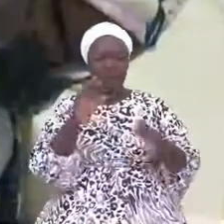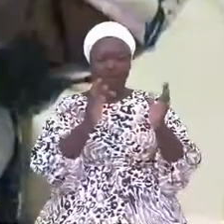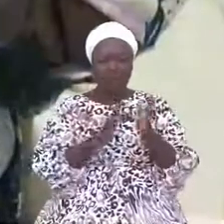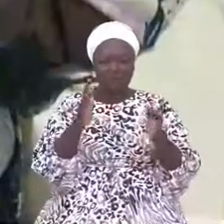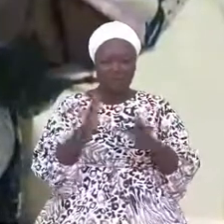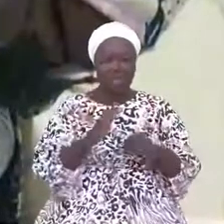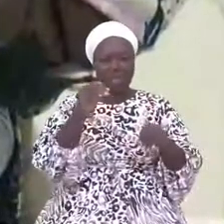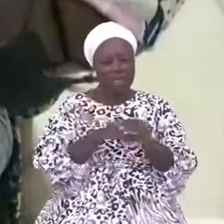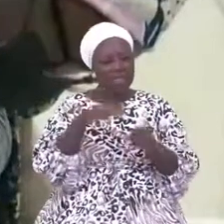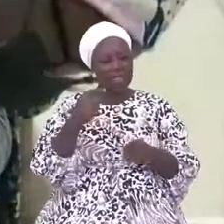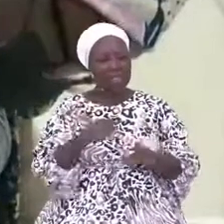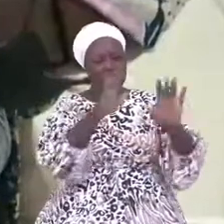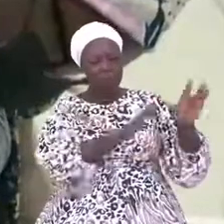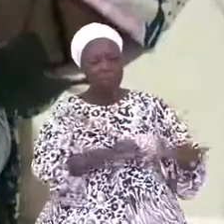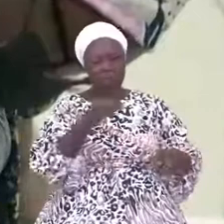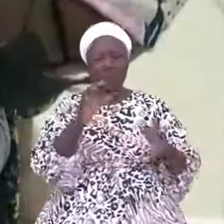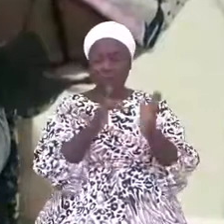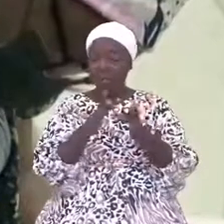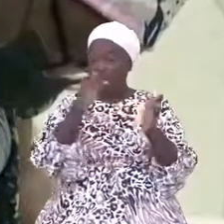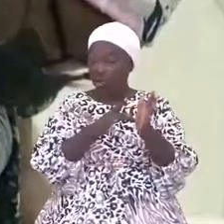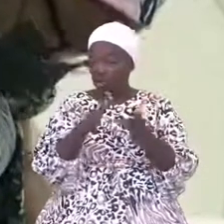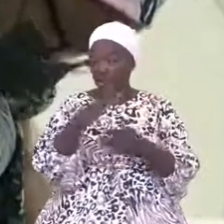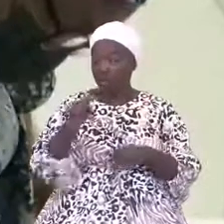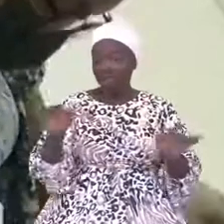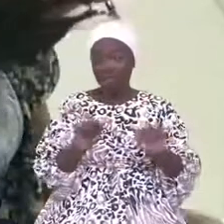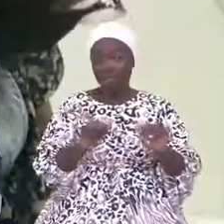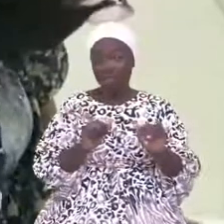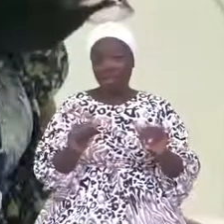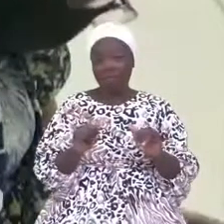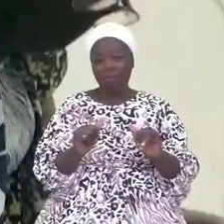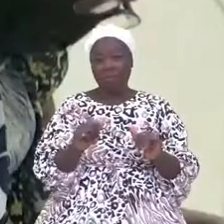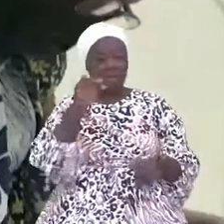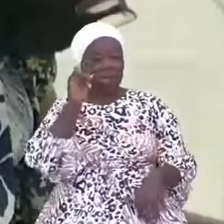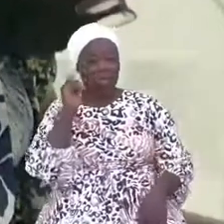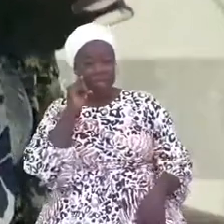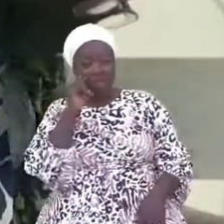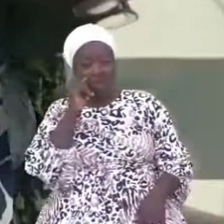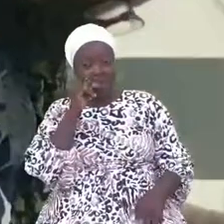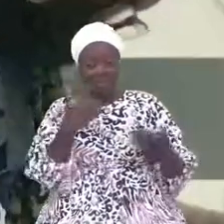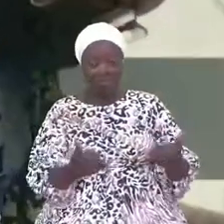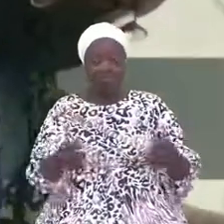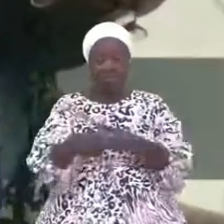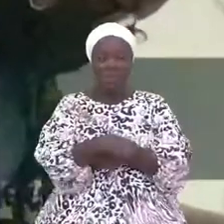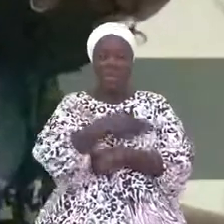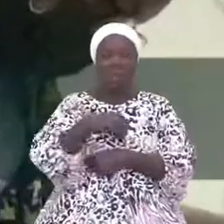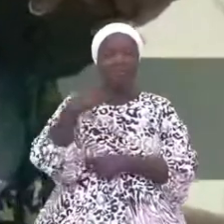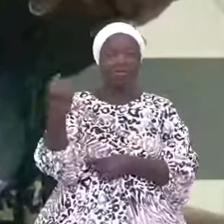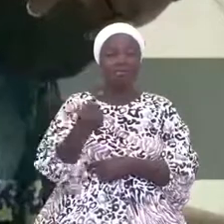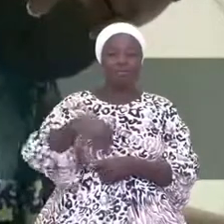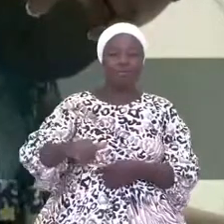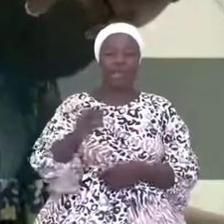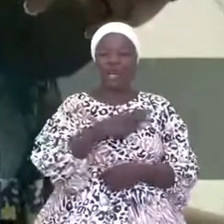dans la miséricorde de Jésus. Dans la miséricorde de Jésus, Jésus-Christ le même,